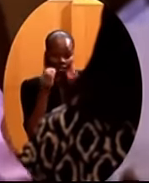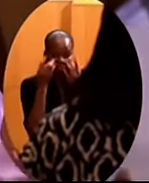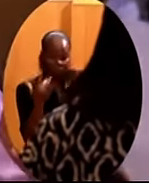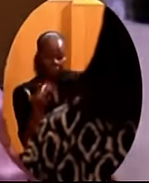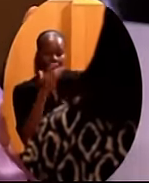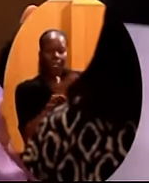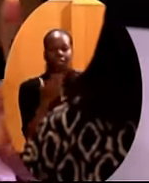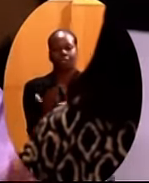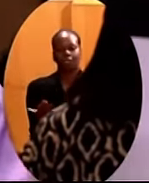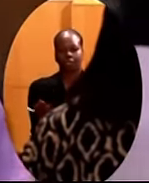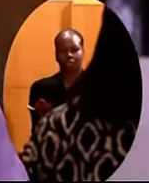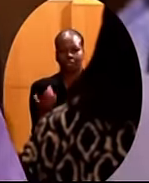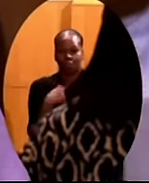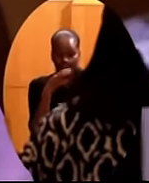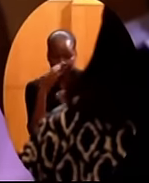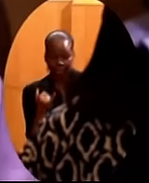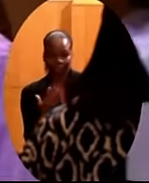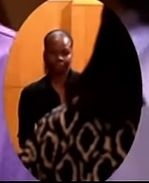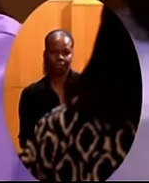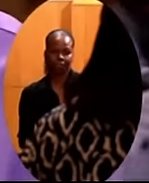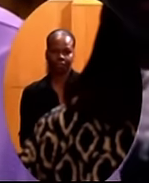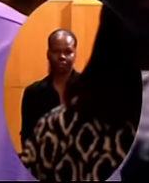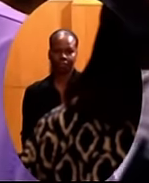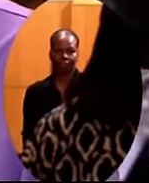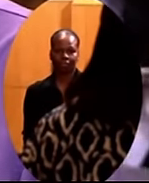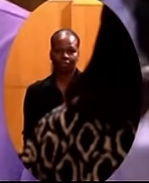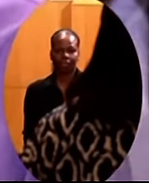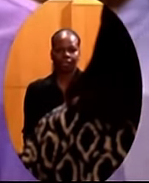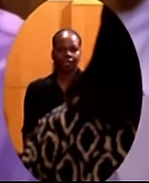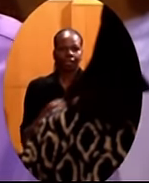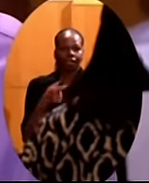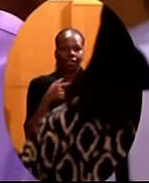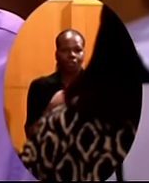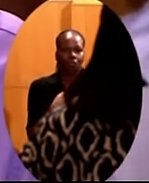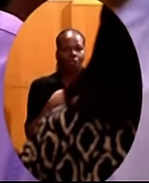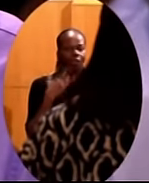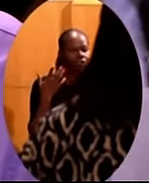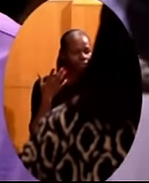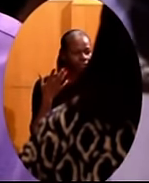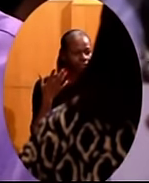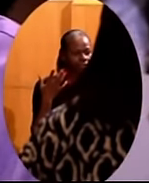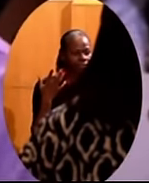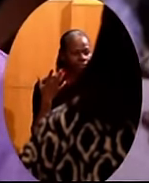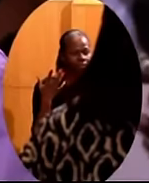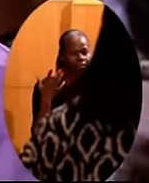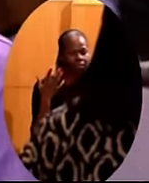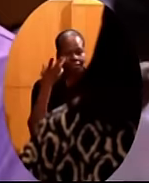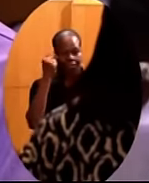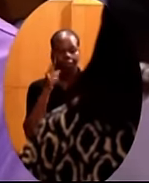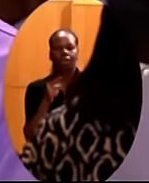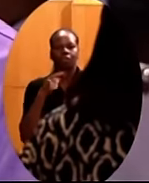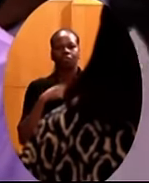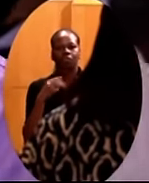d'autant et je le dis ici que je n'aspirai à aucun autre poste ni